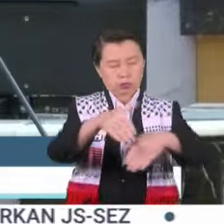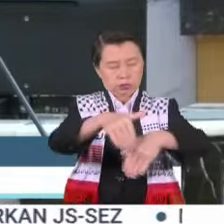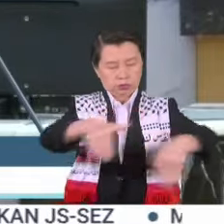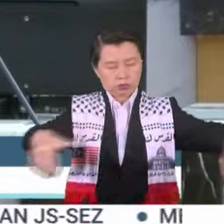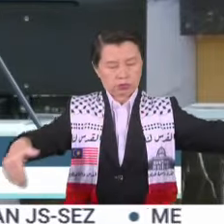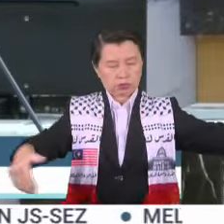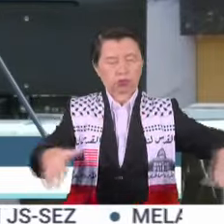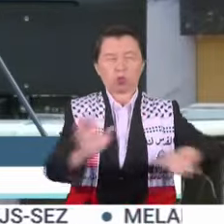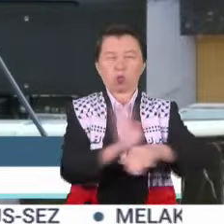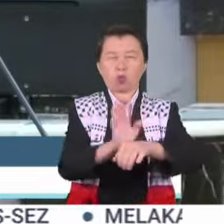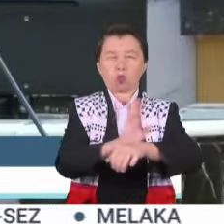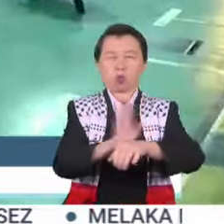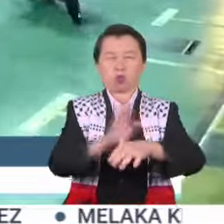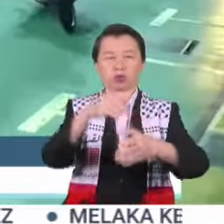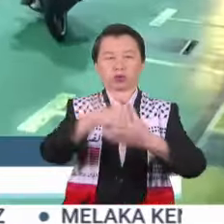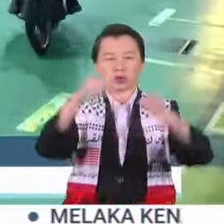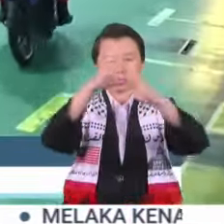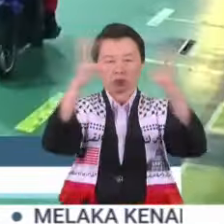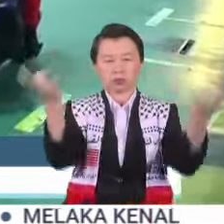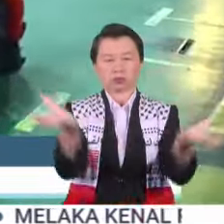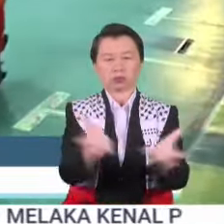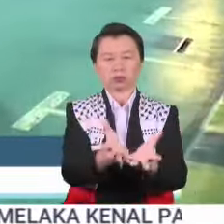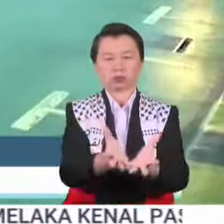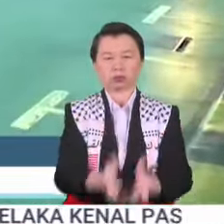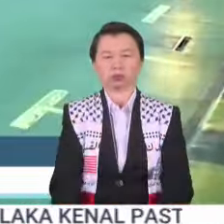sempadan yang tersibuk di dunia ini.